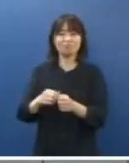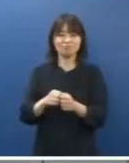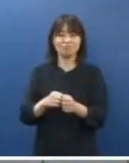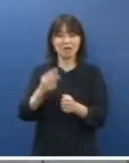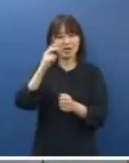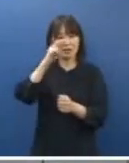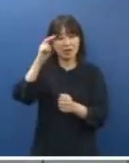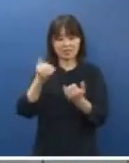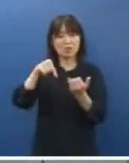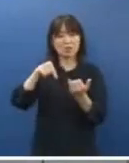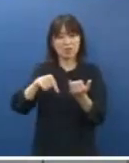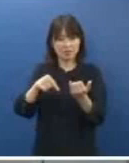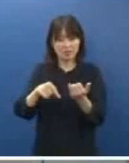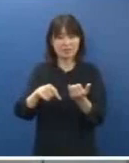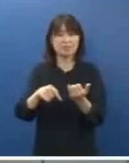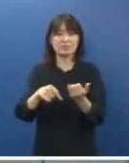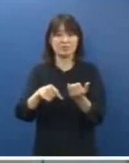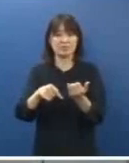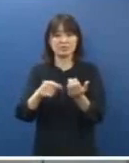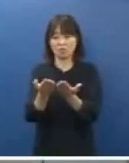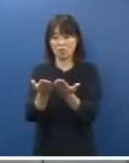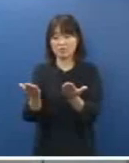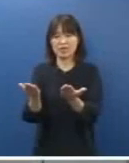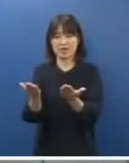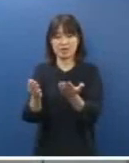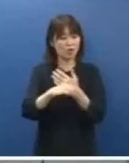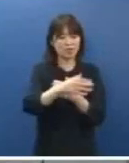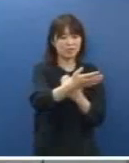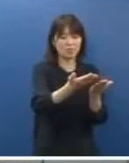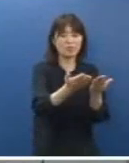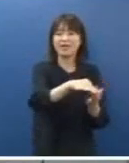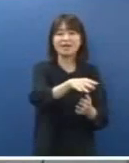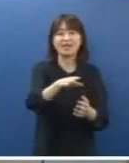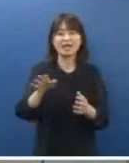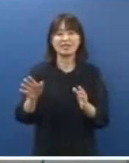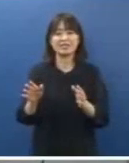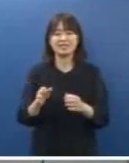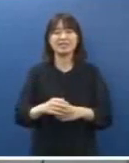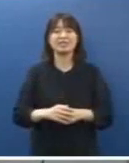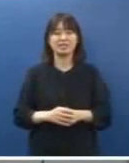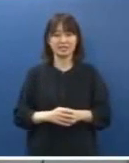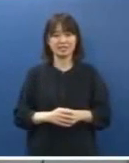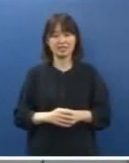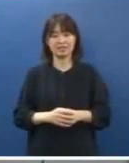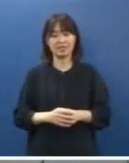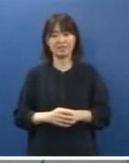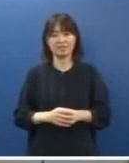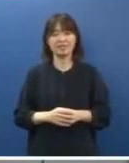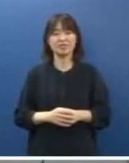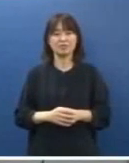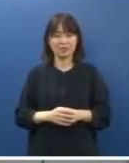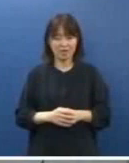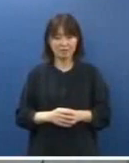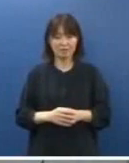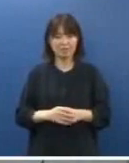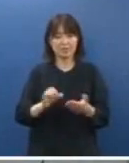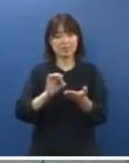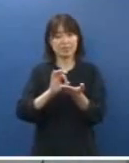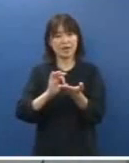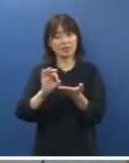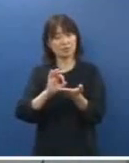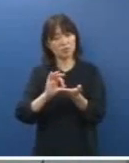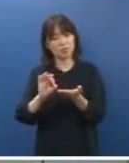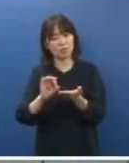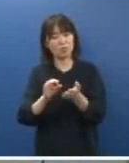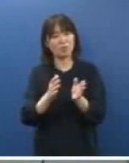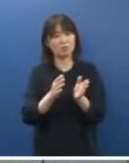角をですね、にある店舗としては一定程度やはり買い物確保支援で、何らかの考